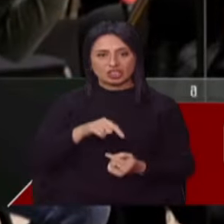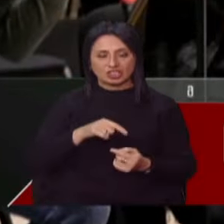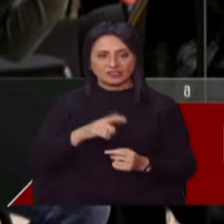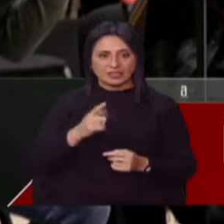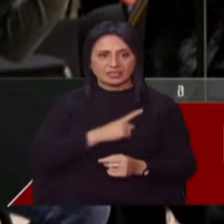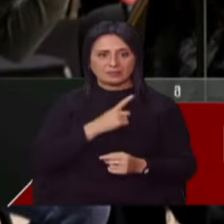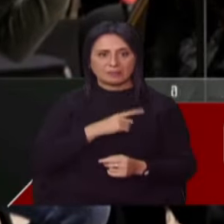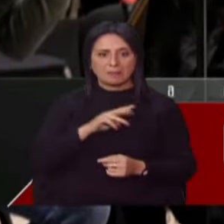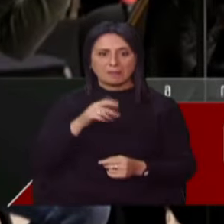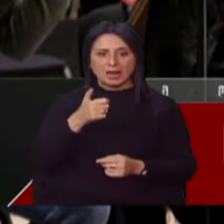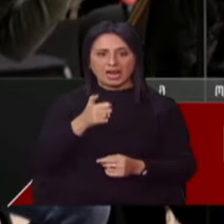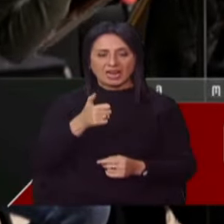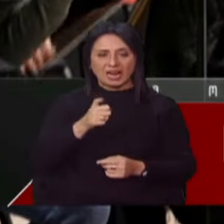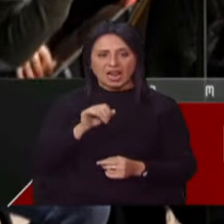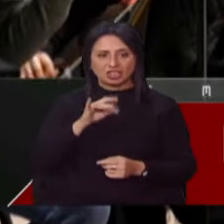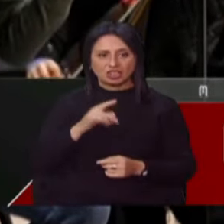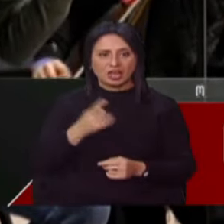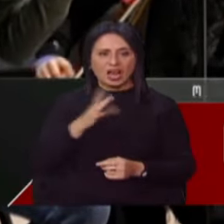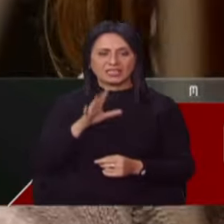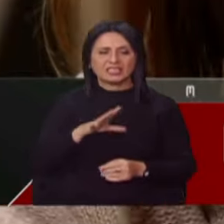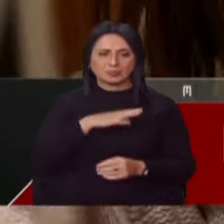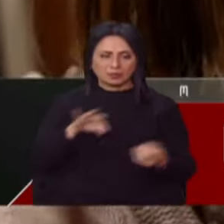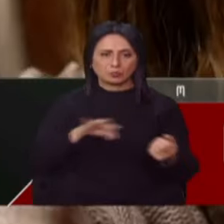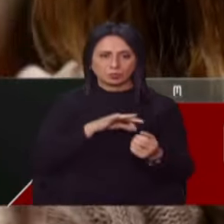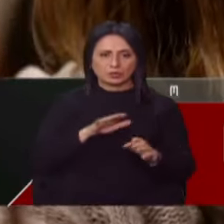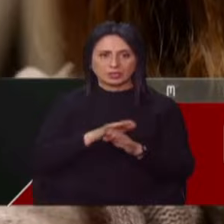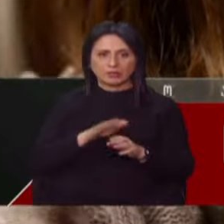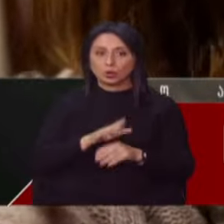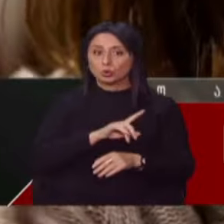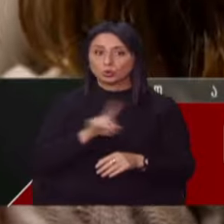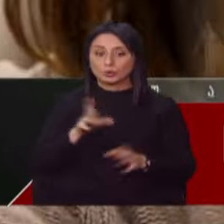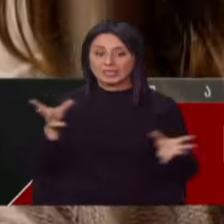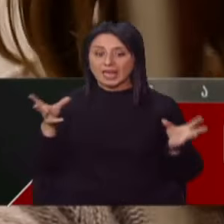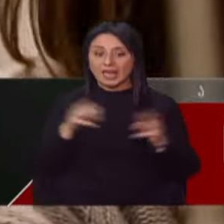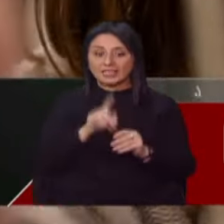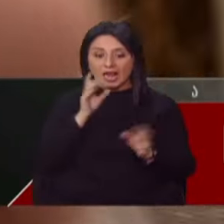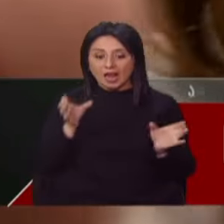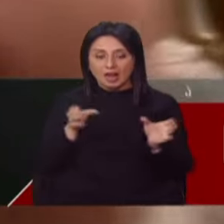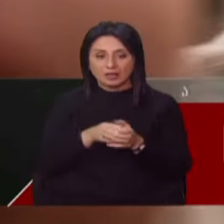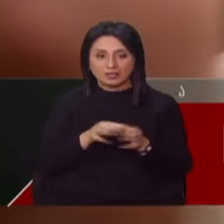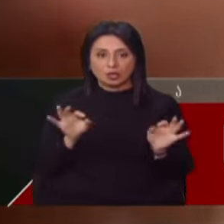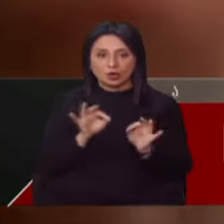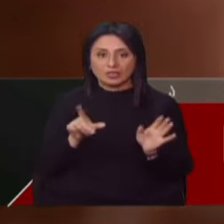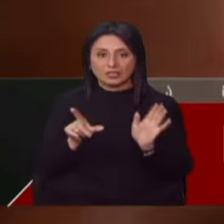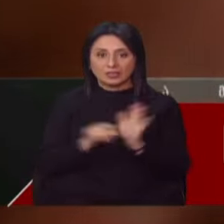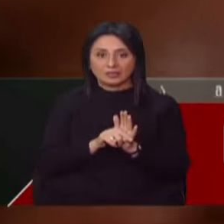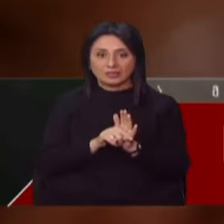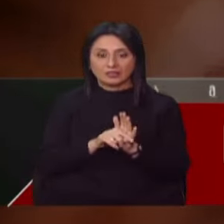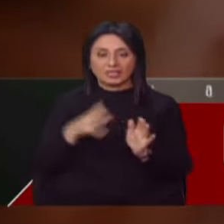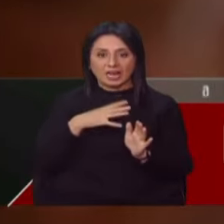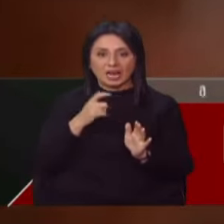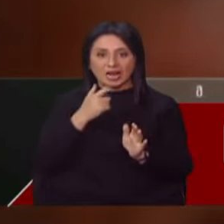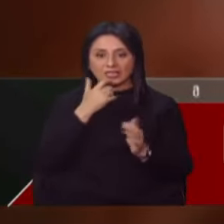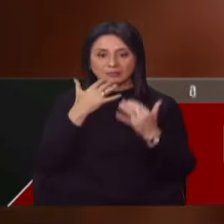maestro Gyaqanchelis es natsarmoebits ara ertkhl sheusrulebiat. Tumtsa ertat akhalgazrduli orkestris tankhlebit